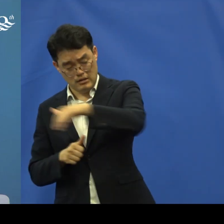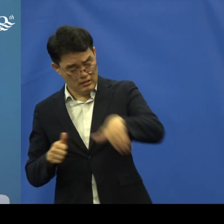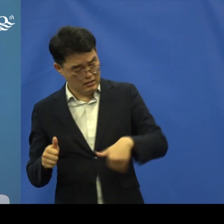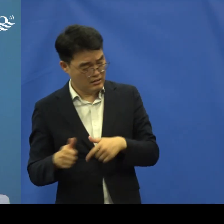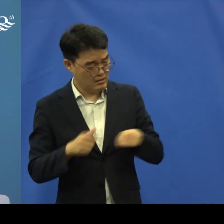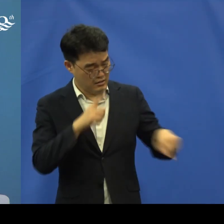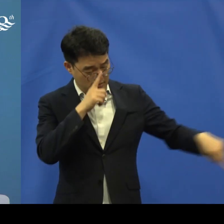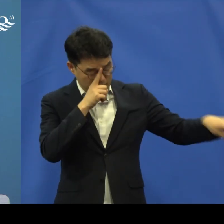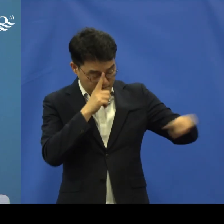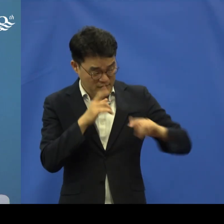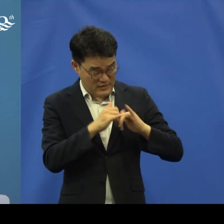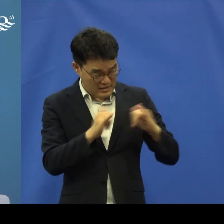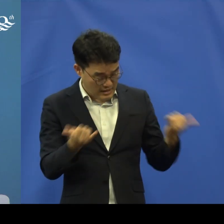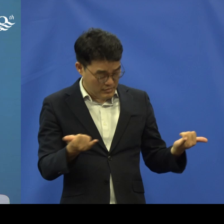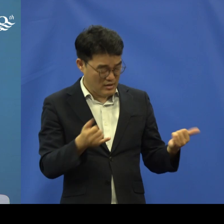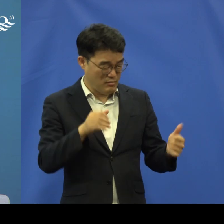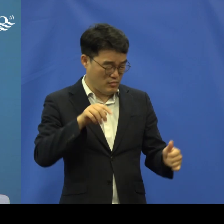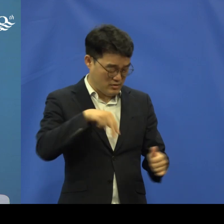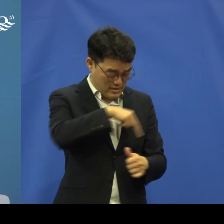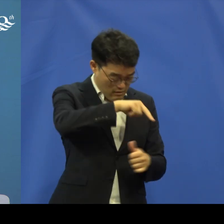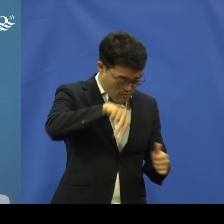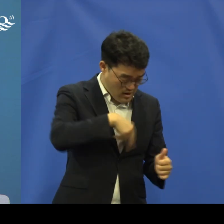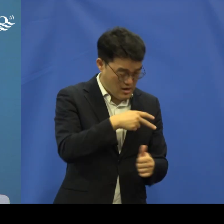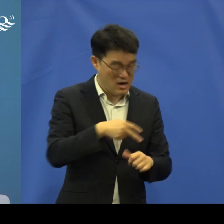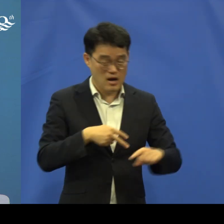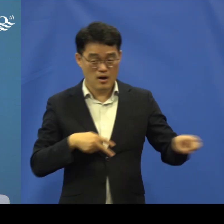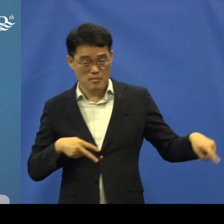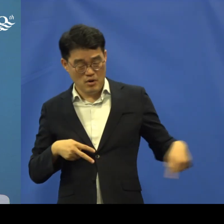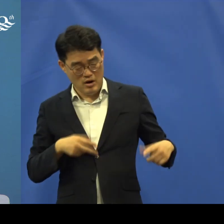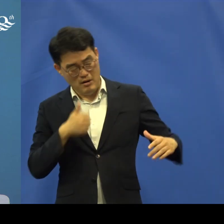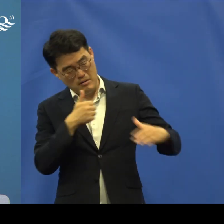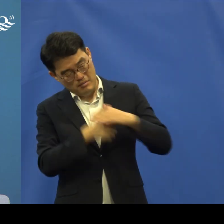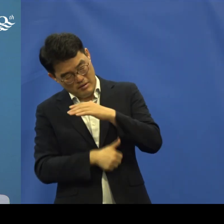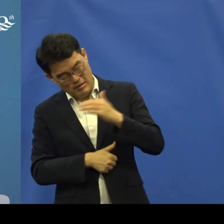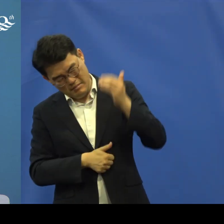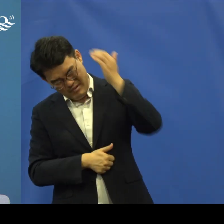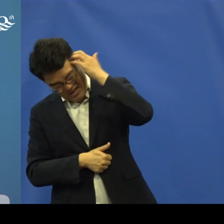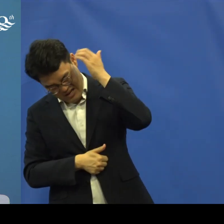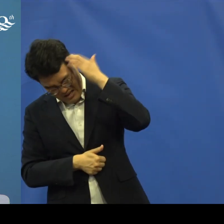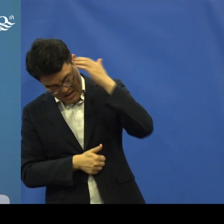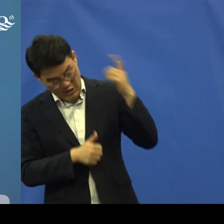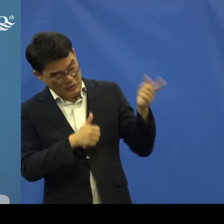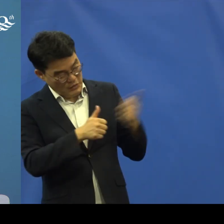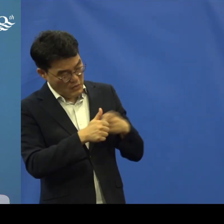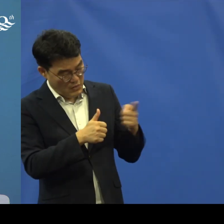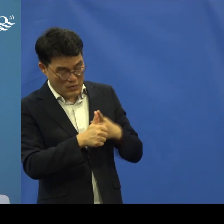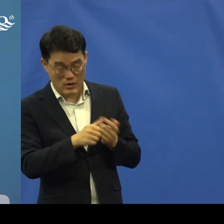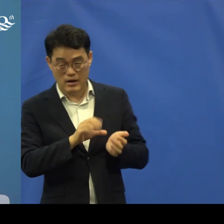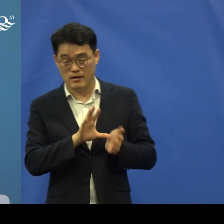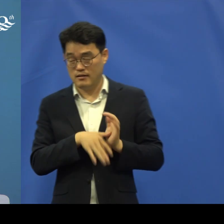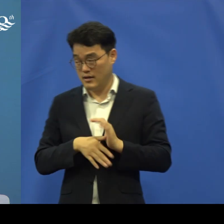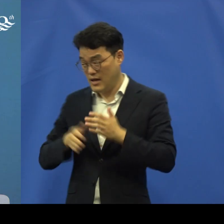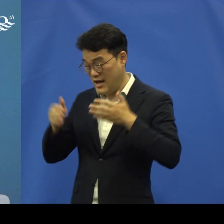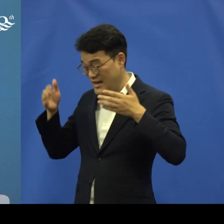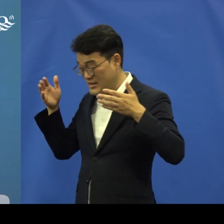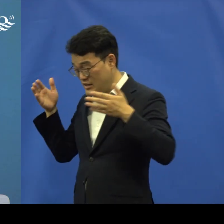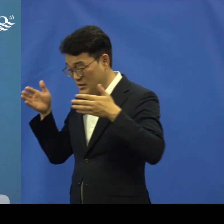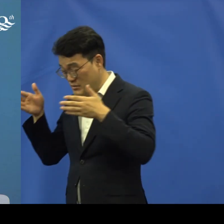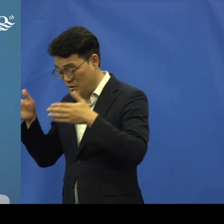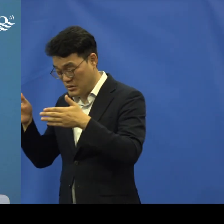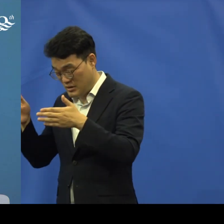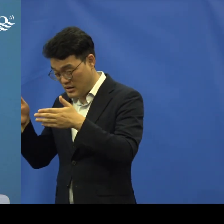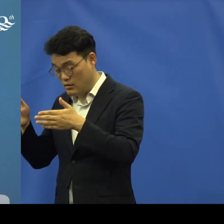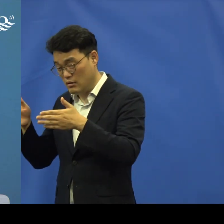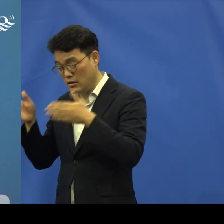사람들, 또 상황들, 그러면서 집중력이 조금씩 흐려지면서 타겟이 선명해지지 않아요?